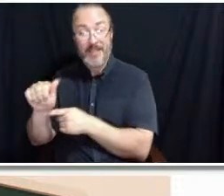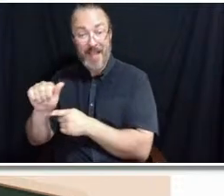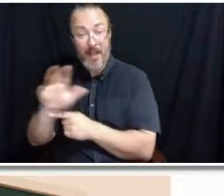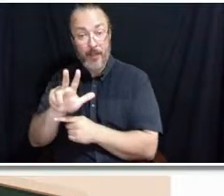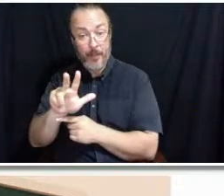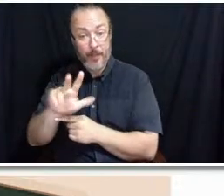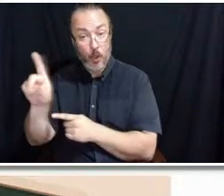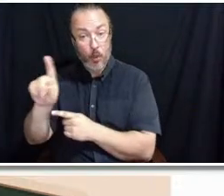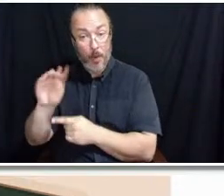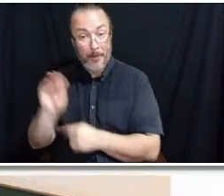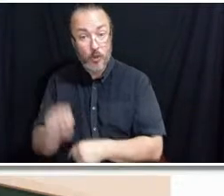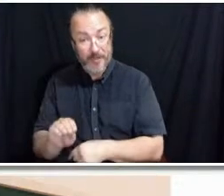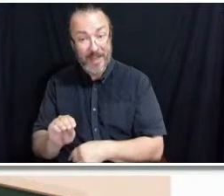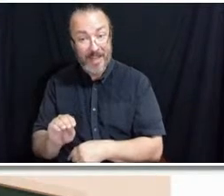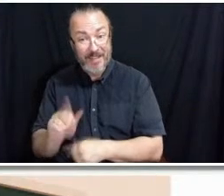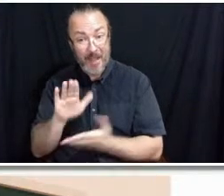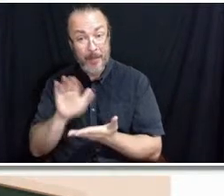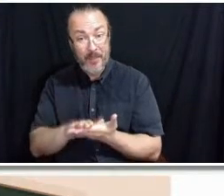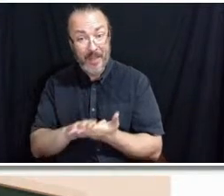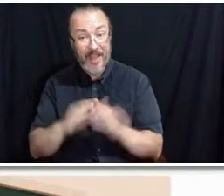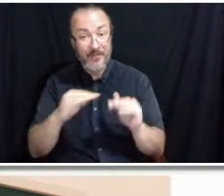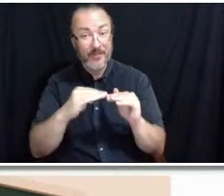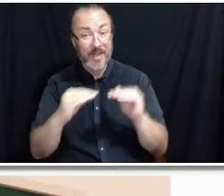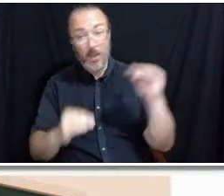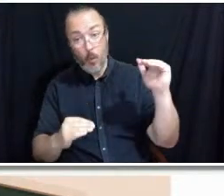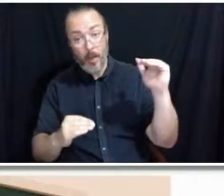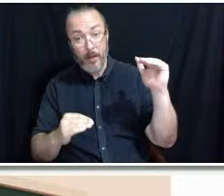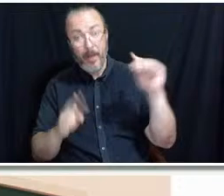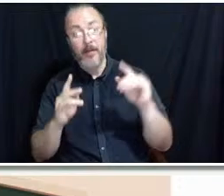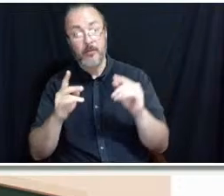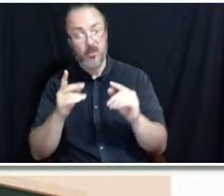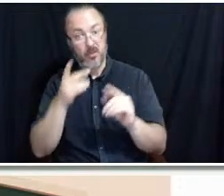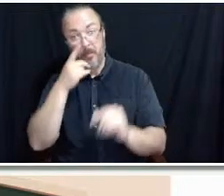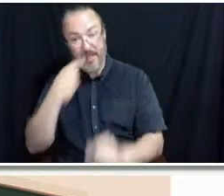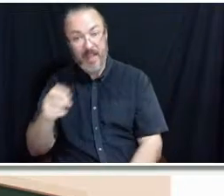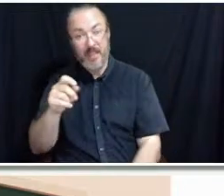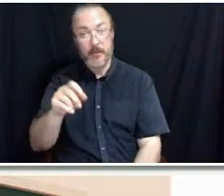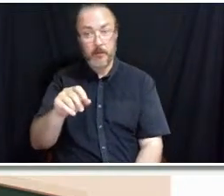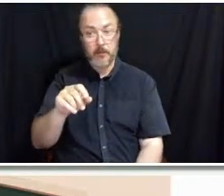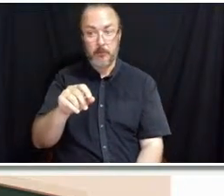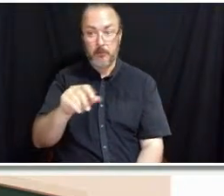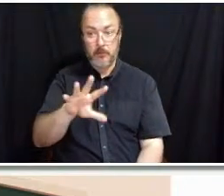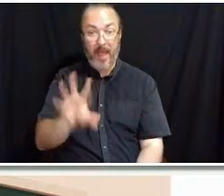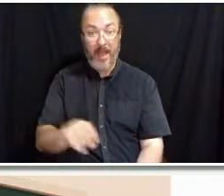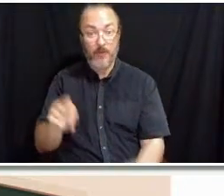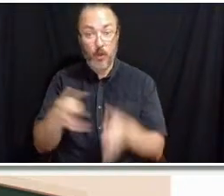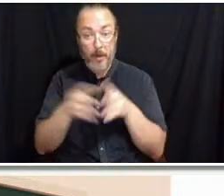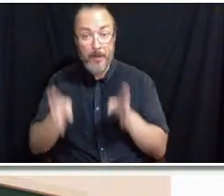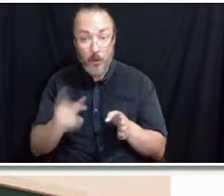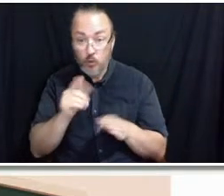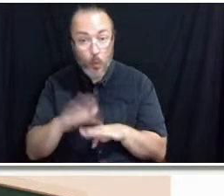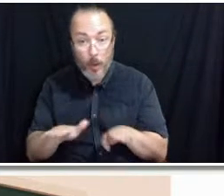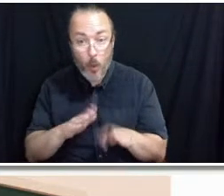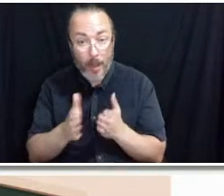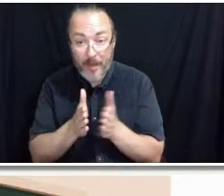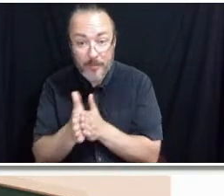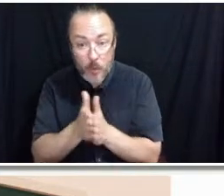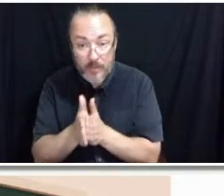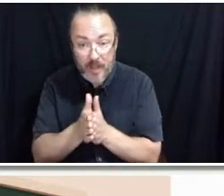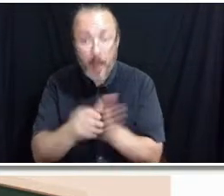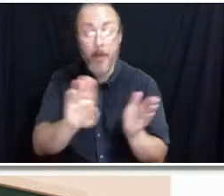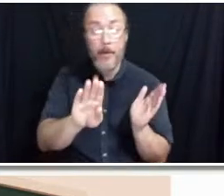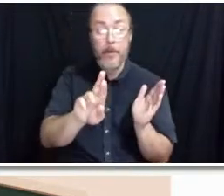des enseignants pensent que les inégalités sont surtout dues au fait que les Afro-Américains n'avaient pas assez de motivation. À São Paulo,